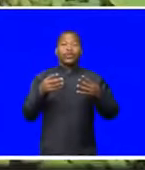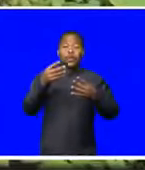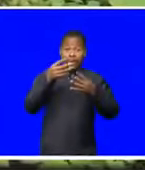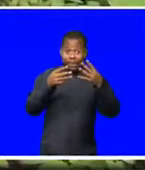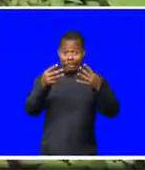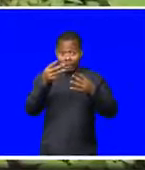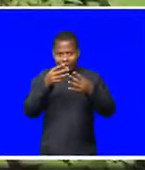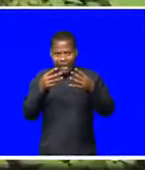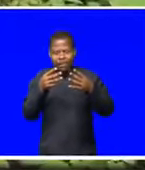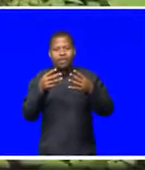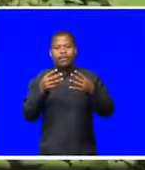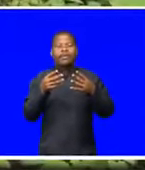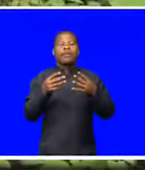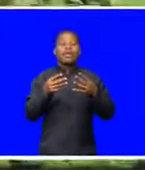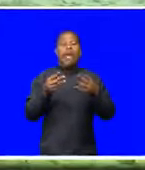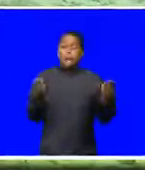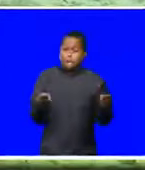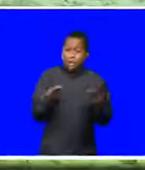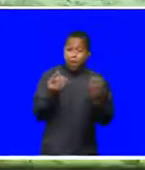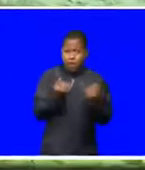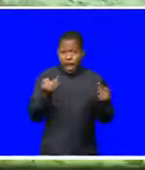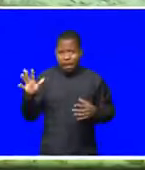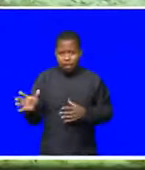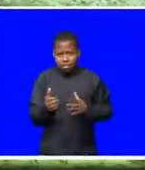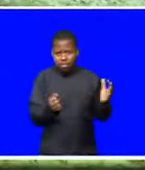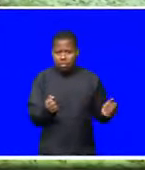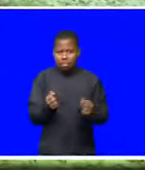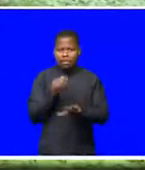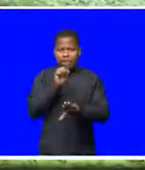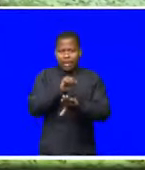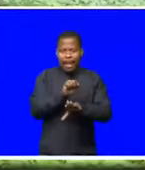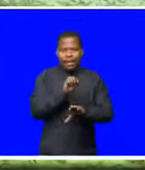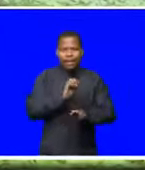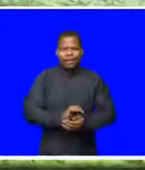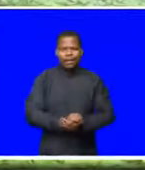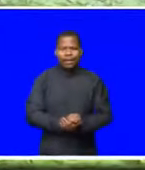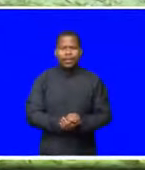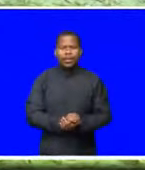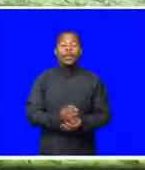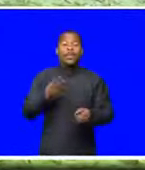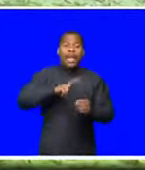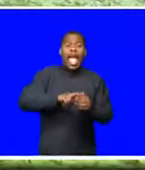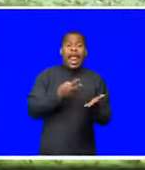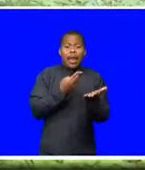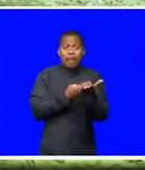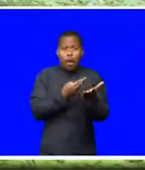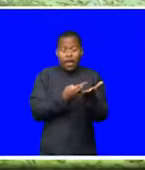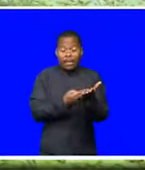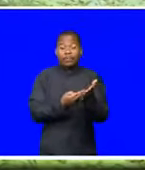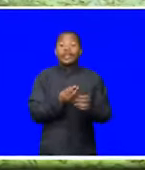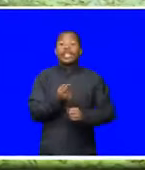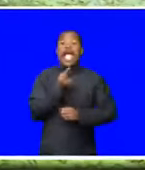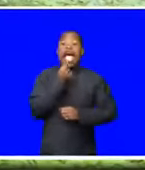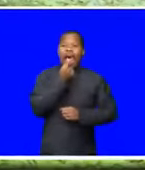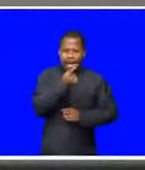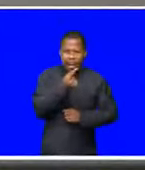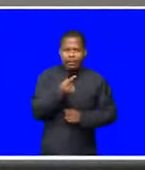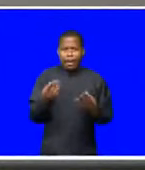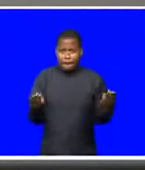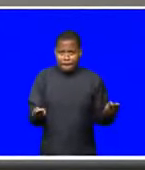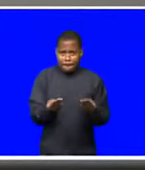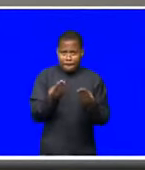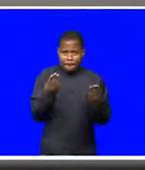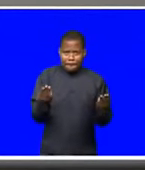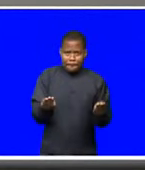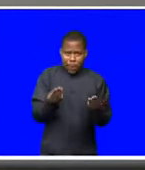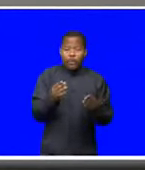utawuba nemathuba emsebenzi lamanyenti kakhulu kuleli lombiko uthi lokhu kutokwenta ukuthi labo labafundzele kuleti